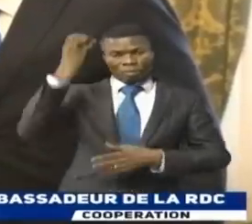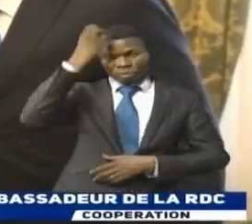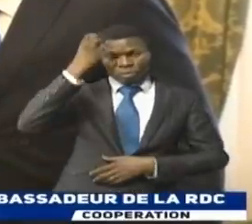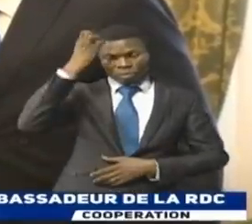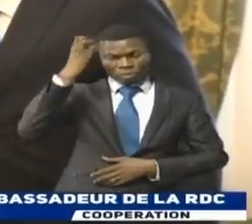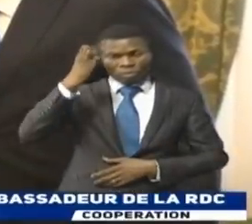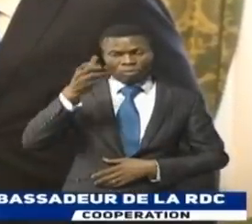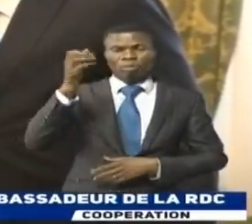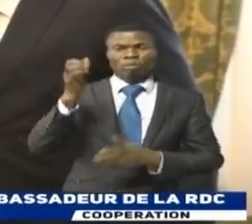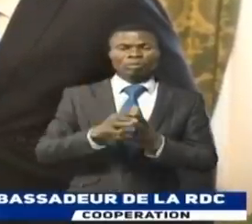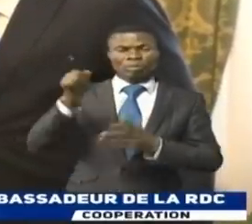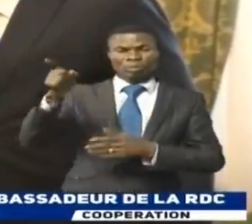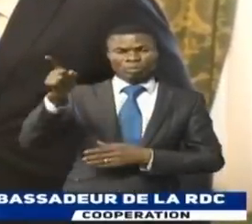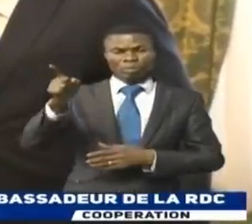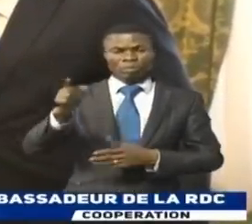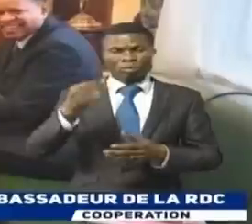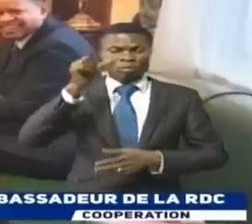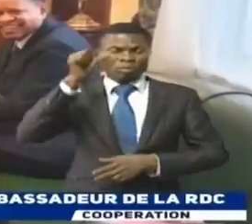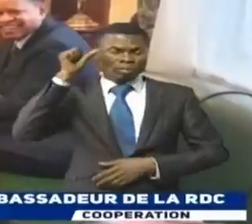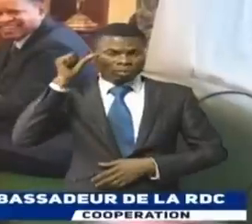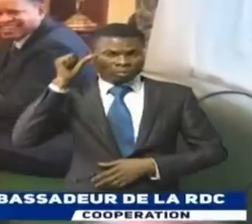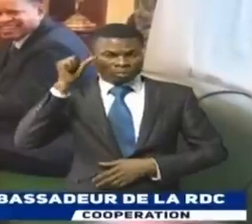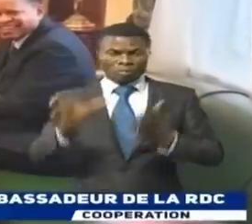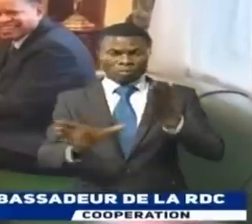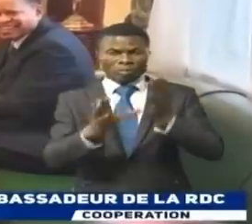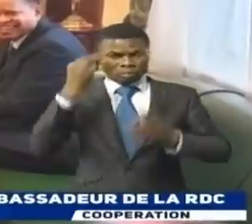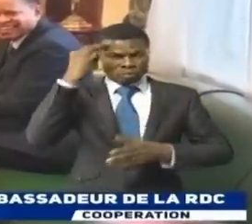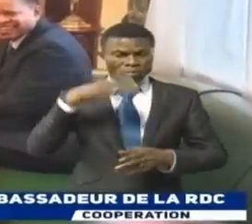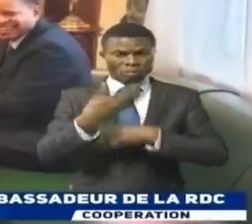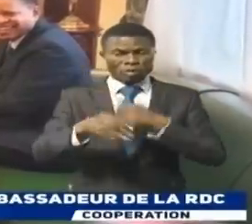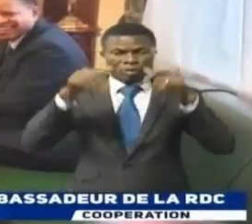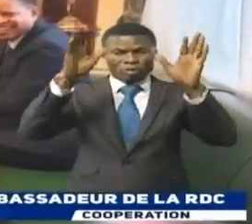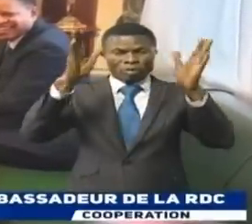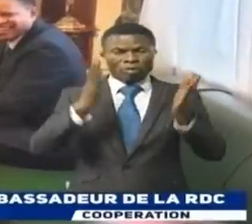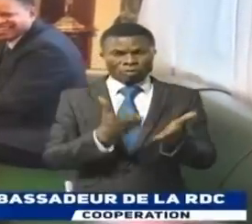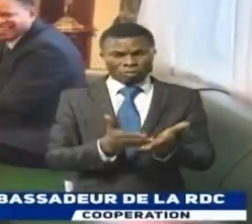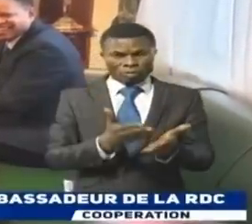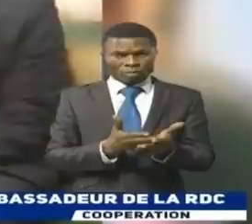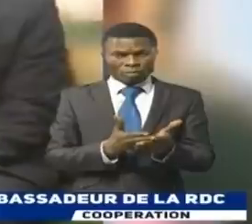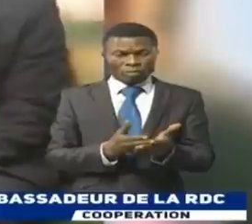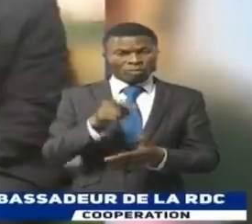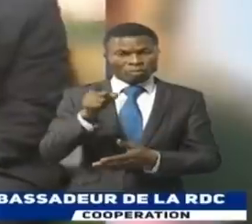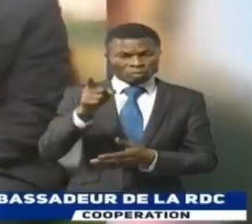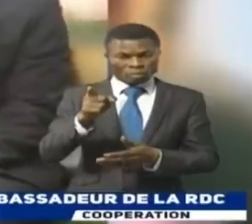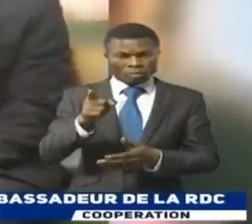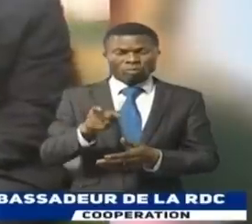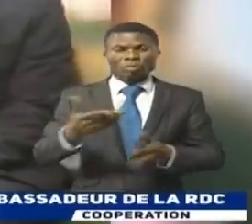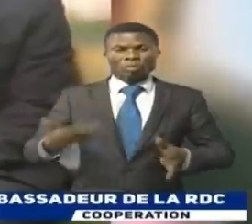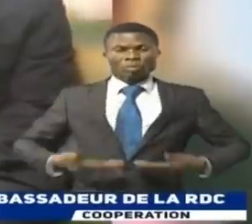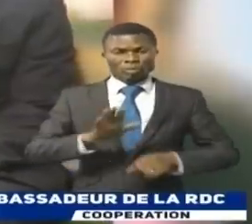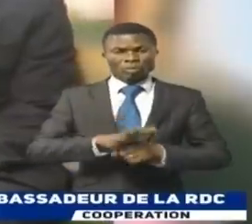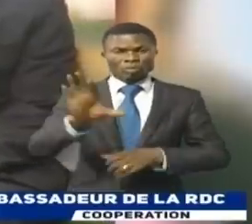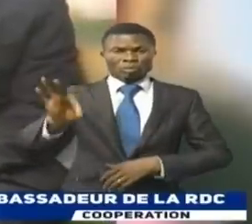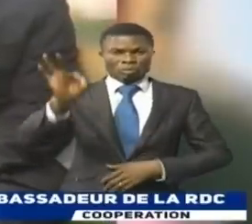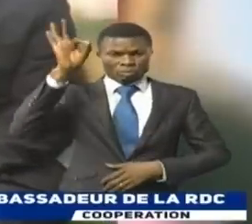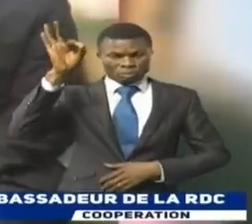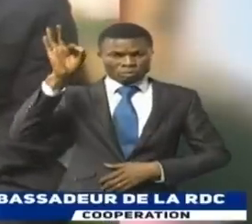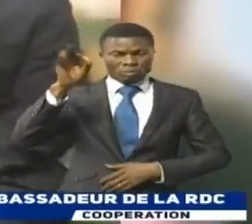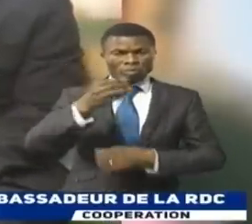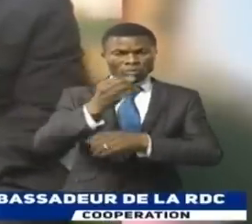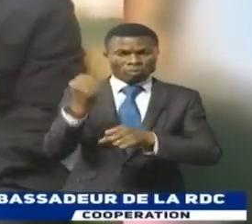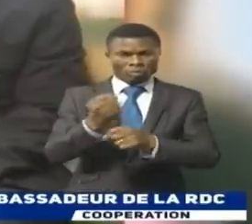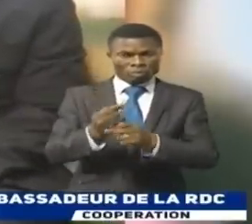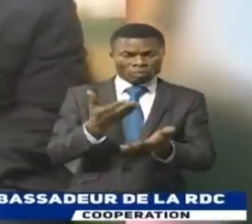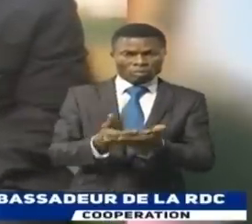l'Afrique, Mikhail Bogdanov, vice-ministre des Affaires étrangères. Ce dernier avait salué la désignation à ce poste